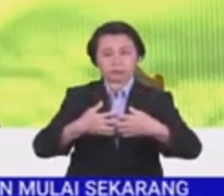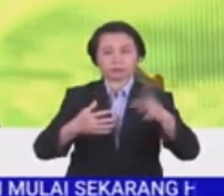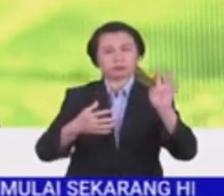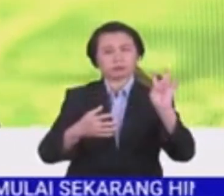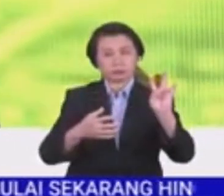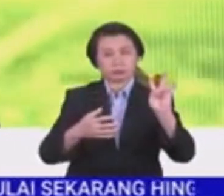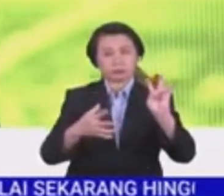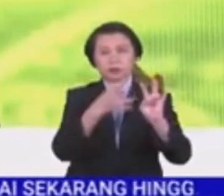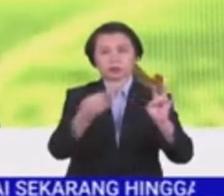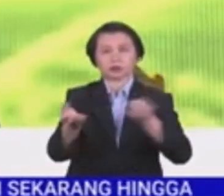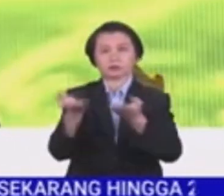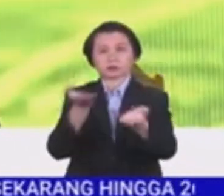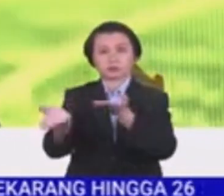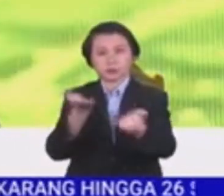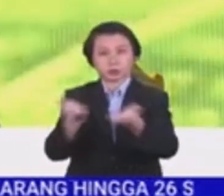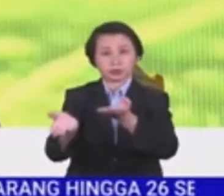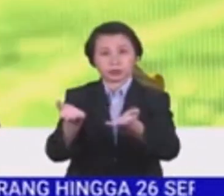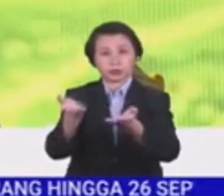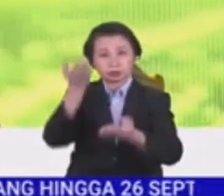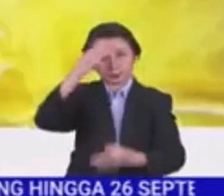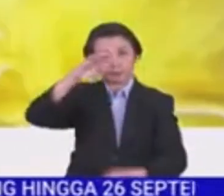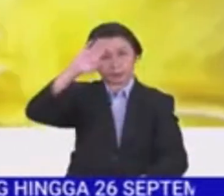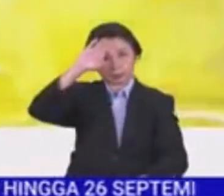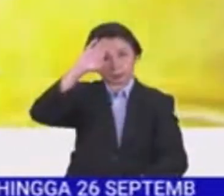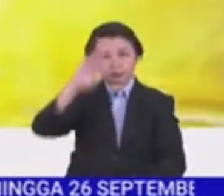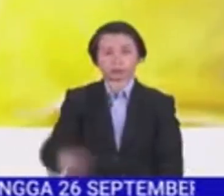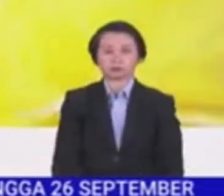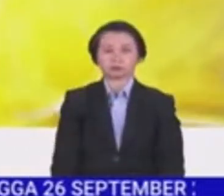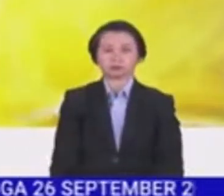dan perkhidmatan di Perlis.